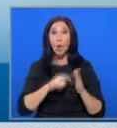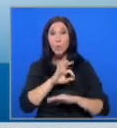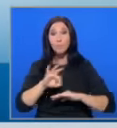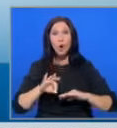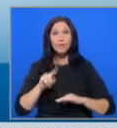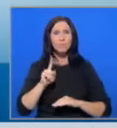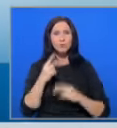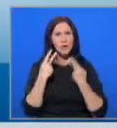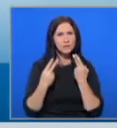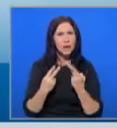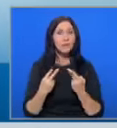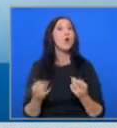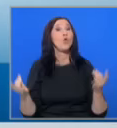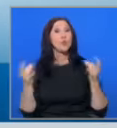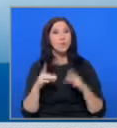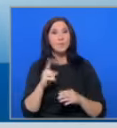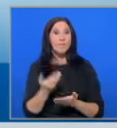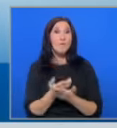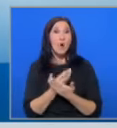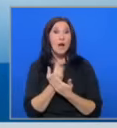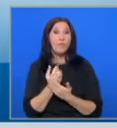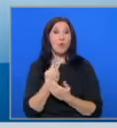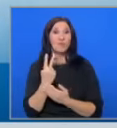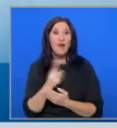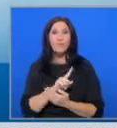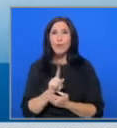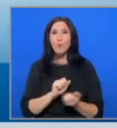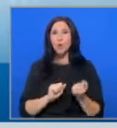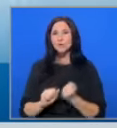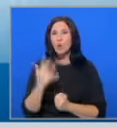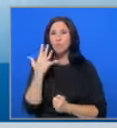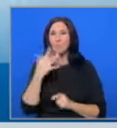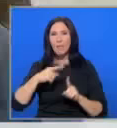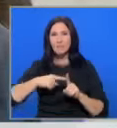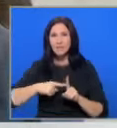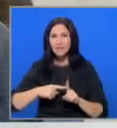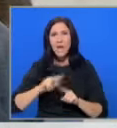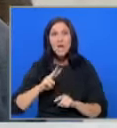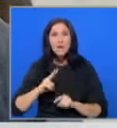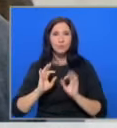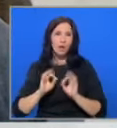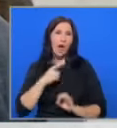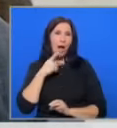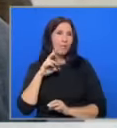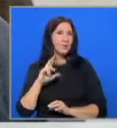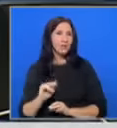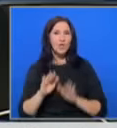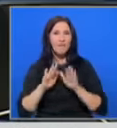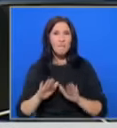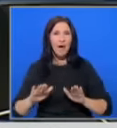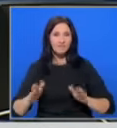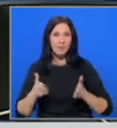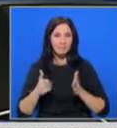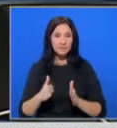може да се разгледа отново, не по-рано от 2 и не по-късно от 5 месеца или по така наречената бавна